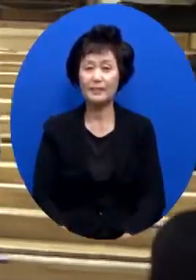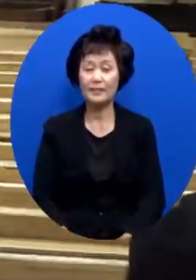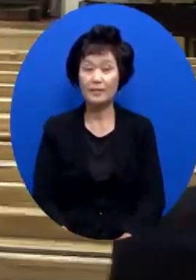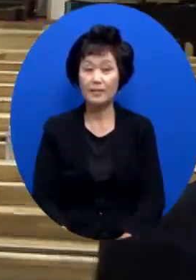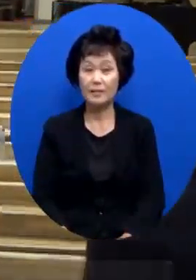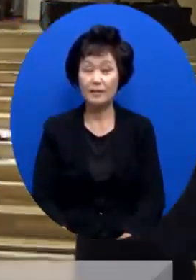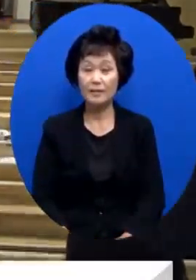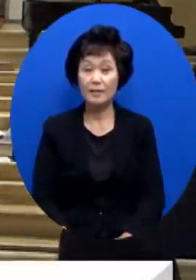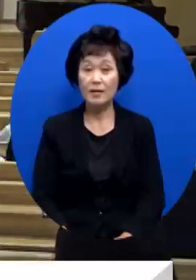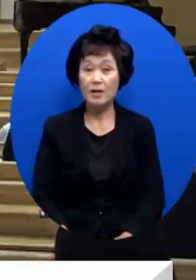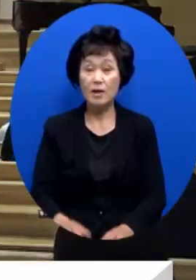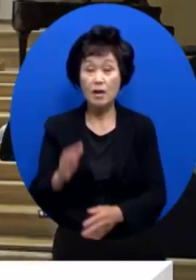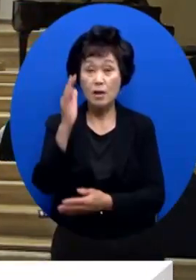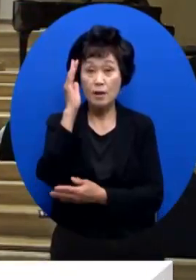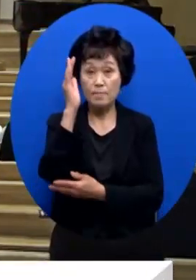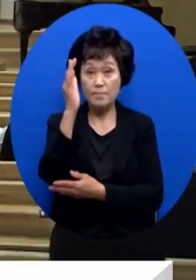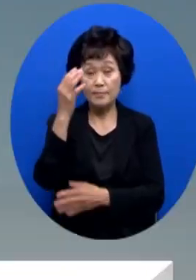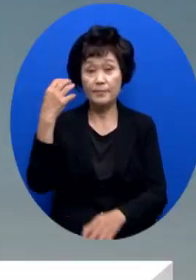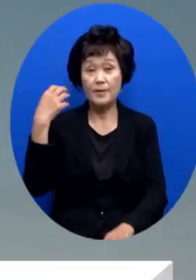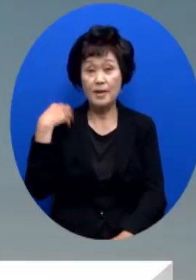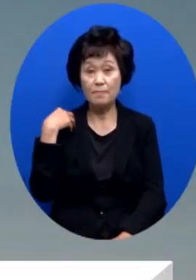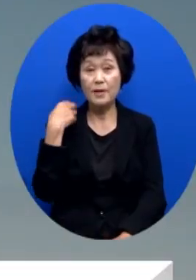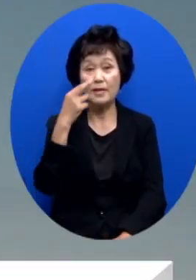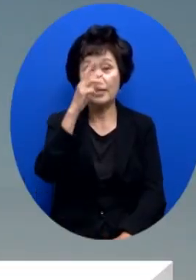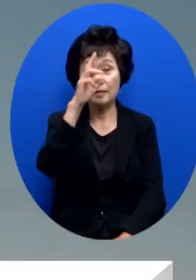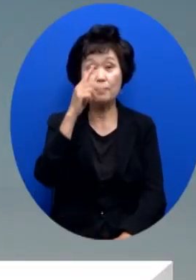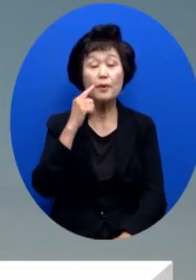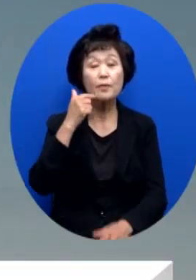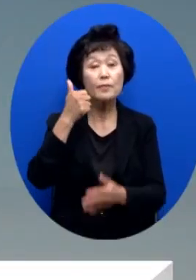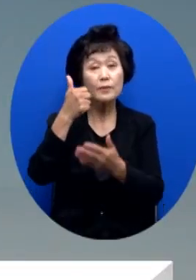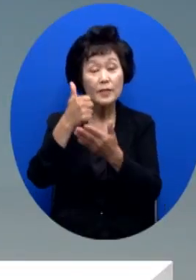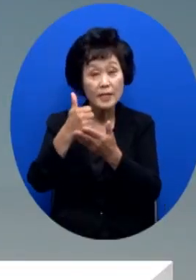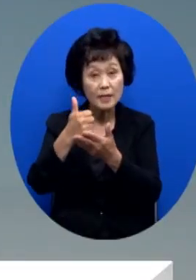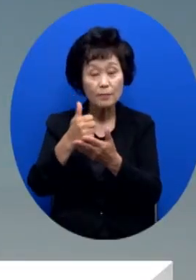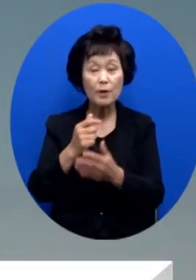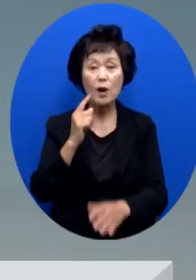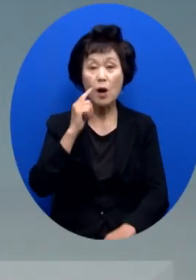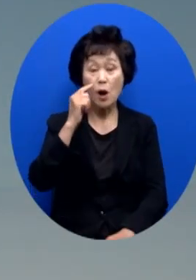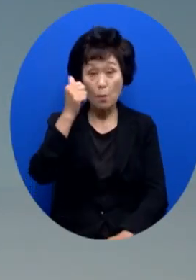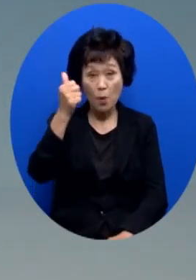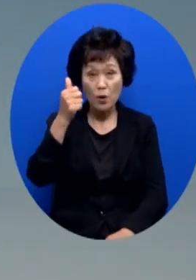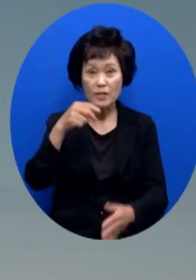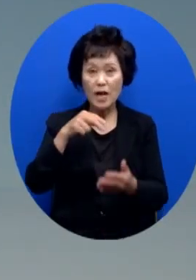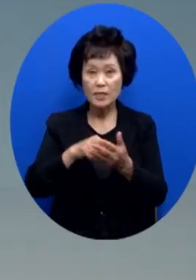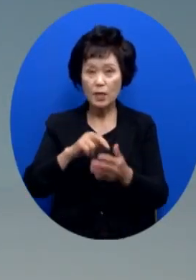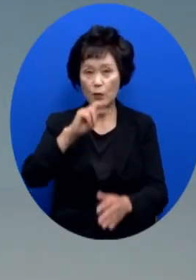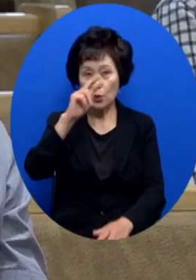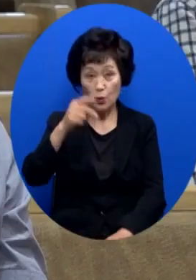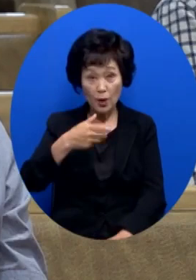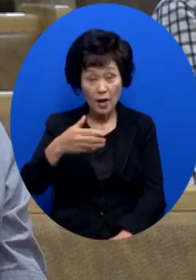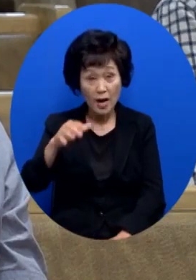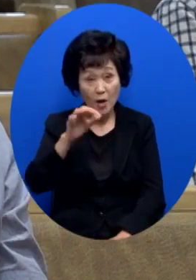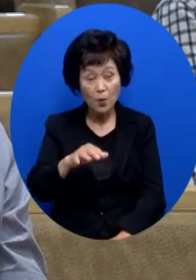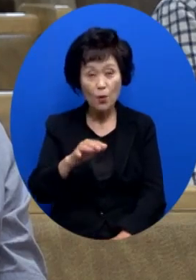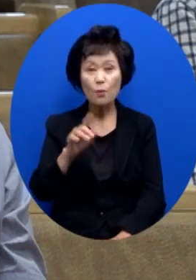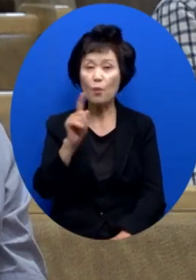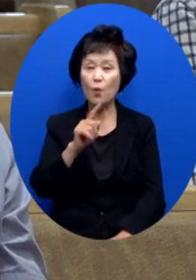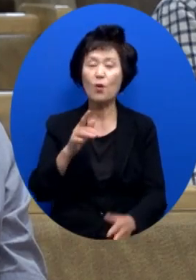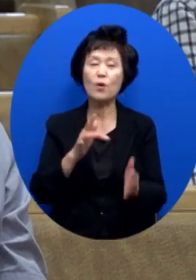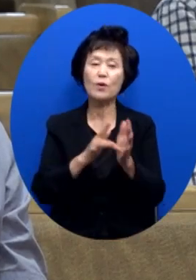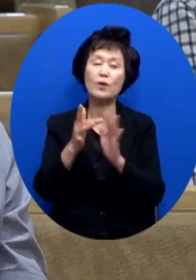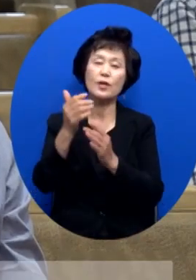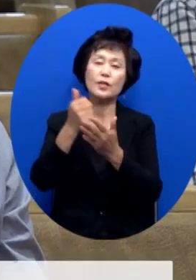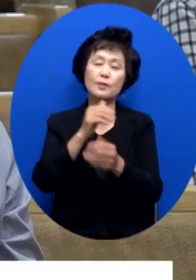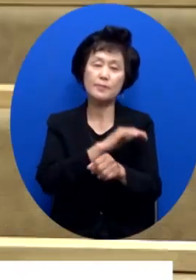개회예배 에서 말씀에 전한 청부 교배 박자 필 목사는 목사로서 돌아가야할 근원은 예수 그리스도를 잘 믿는 것이라며